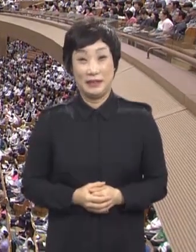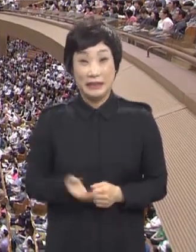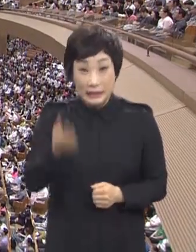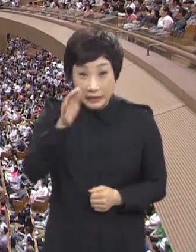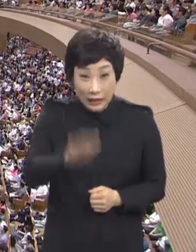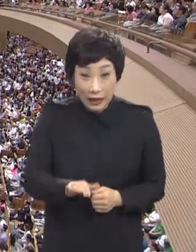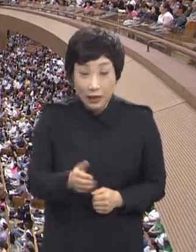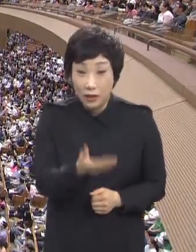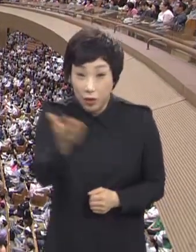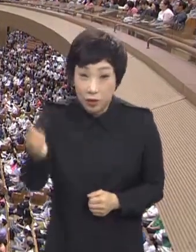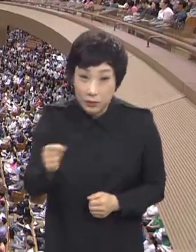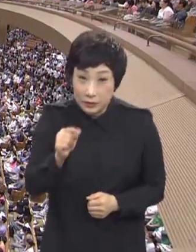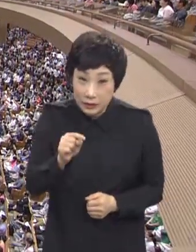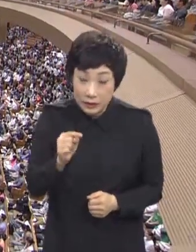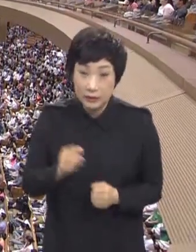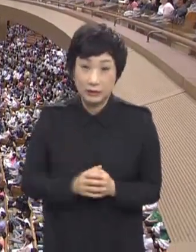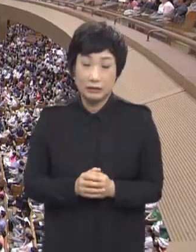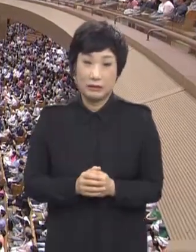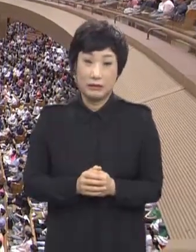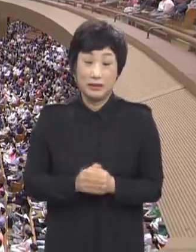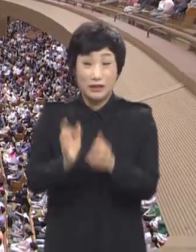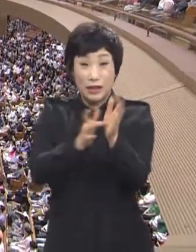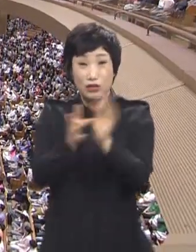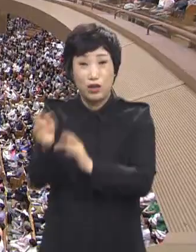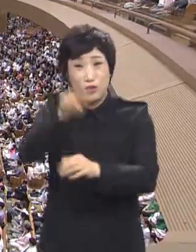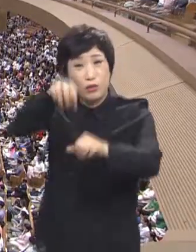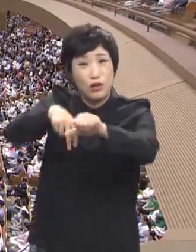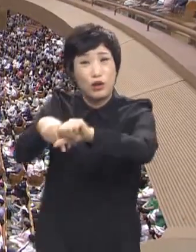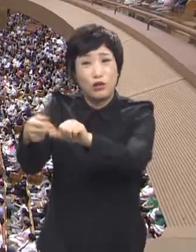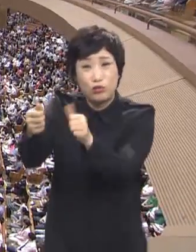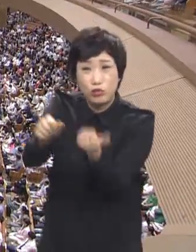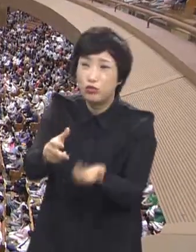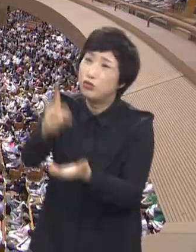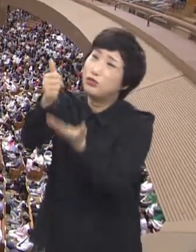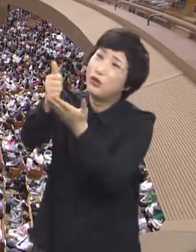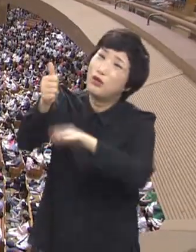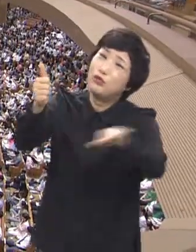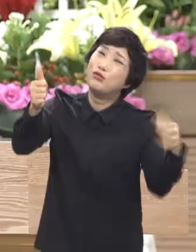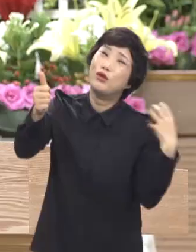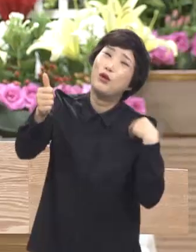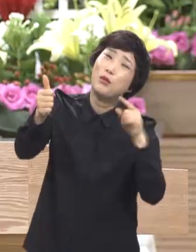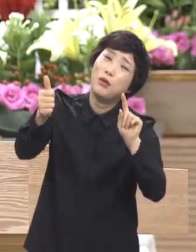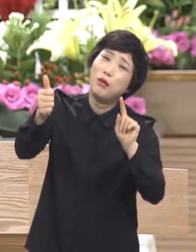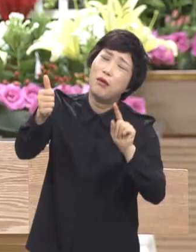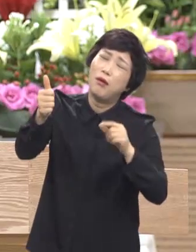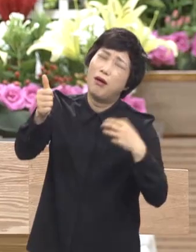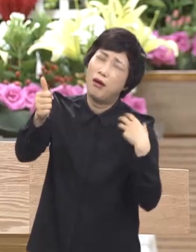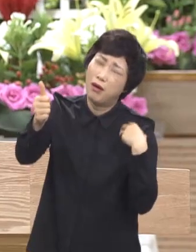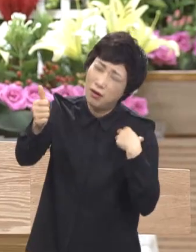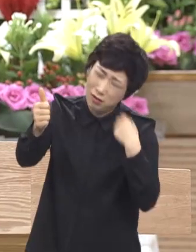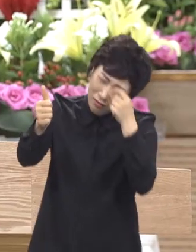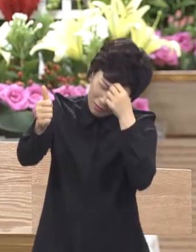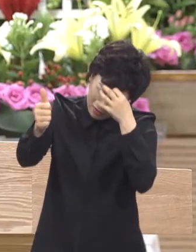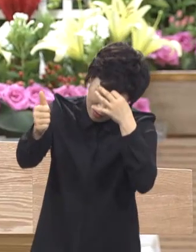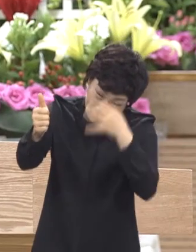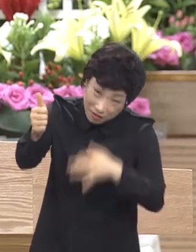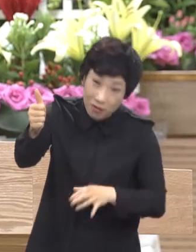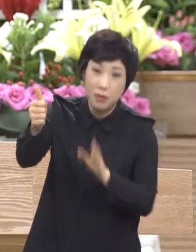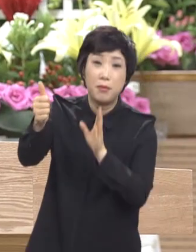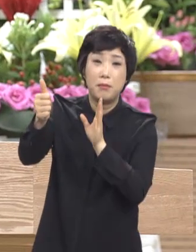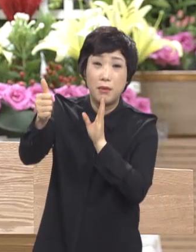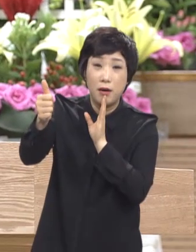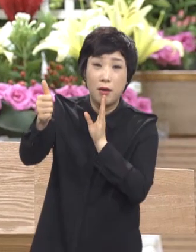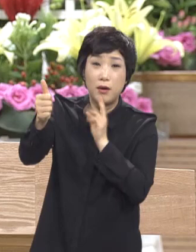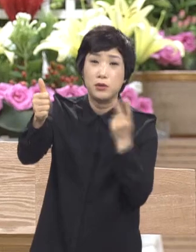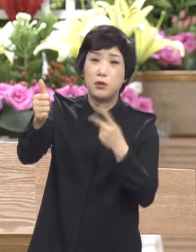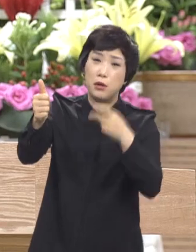그러나 이렇게 잔인하게 죽어주신 주님 앞에는 한없이 죄송하고